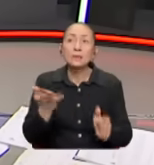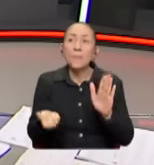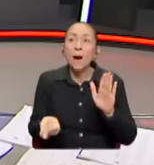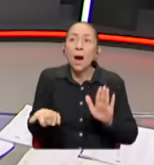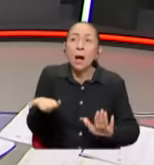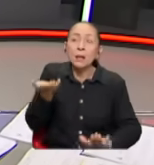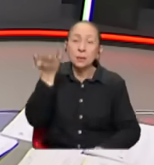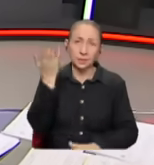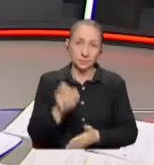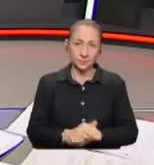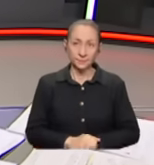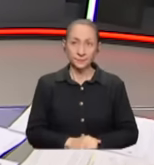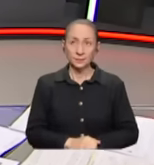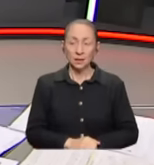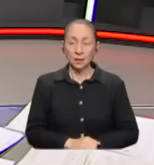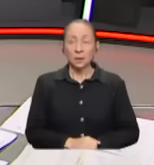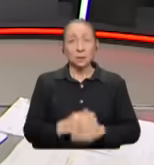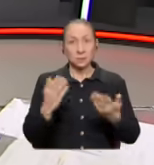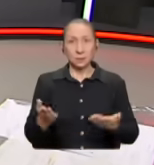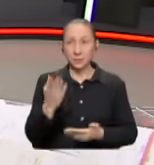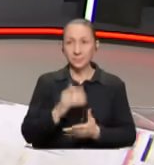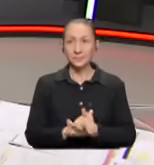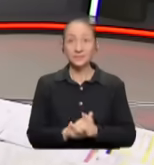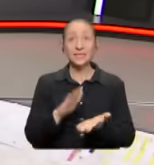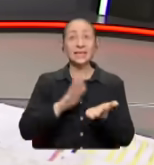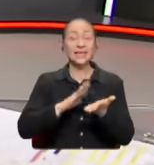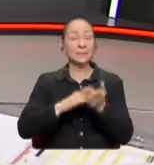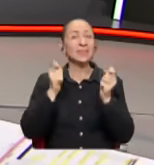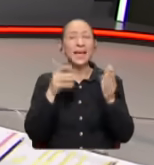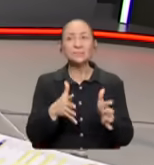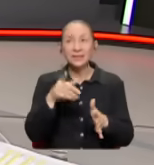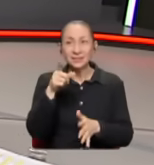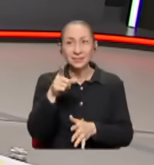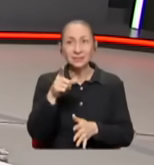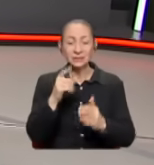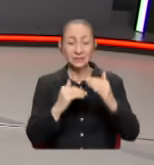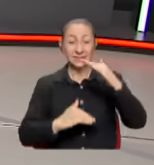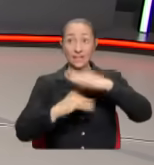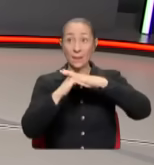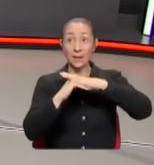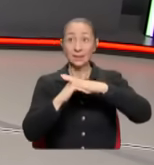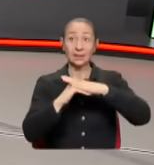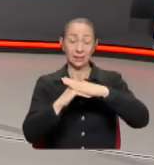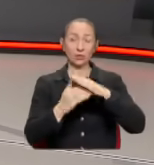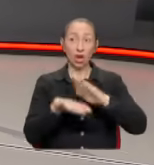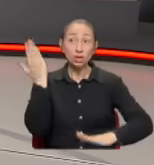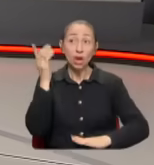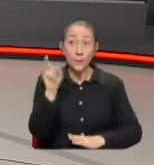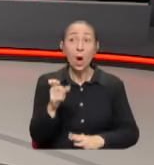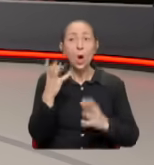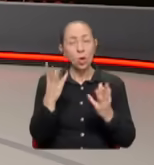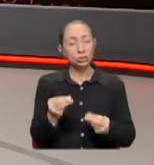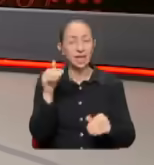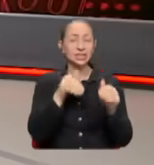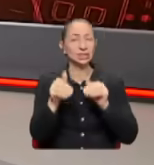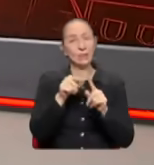pahalı hale geliyor. Evet efendim, kıdem tazminatında tavan kalkacak mı? Olursa seçime